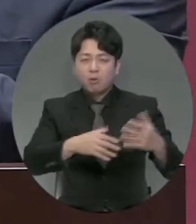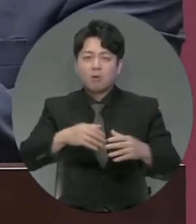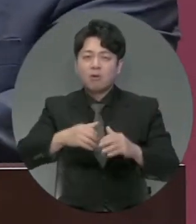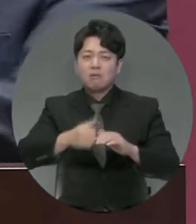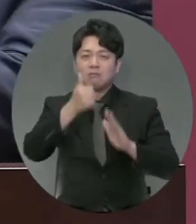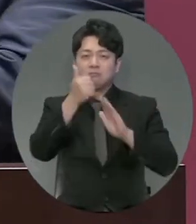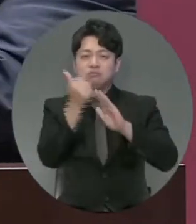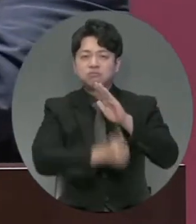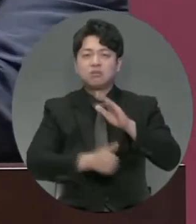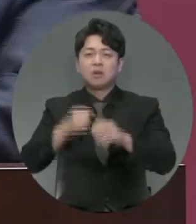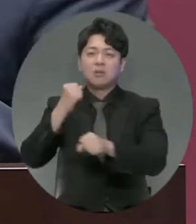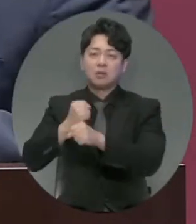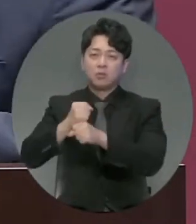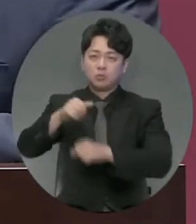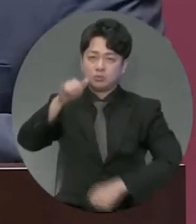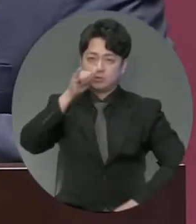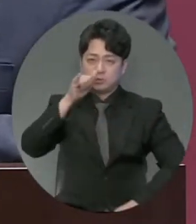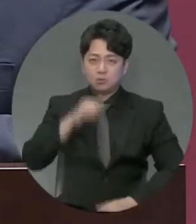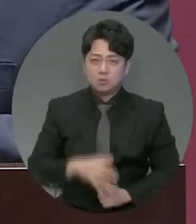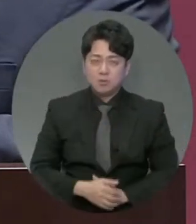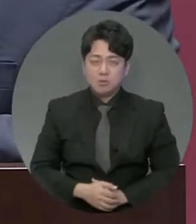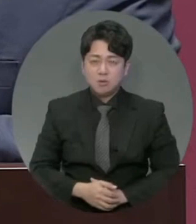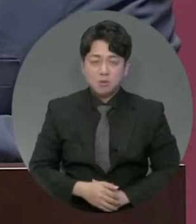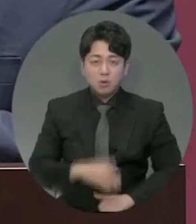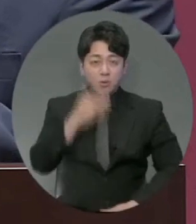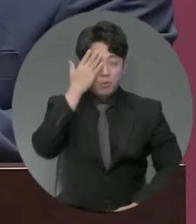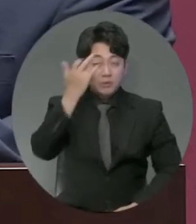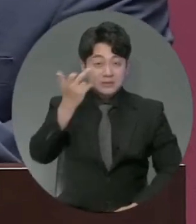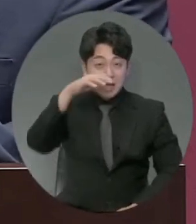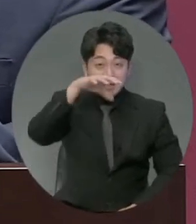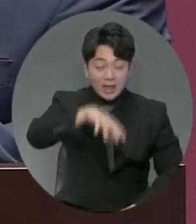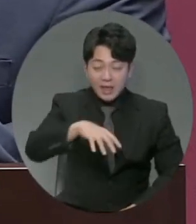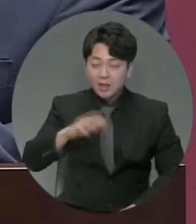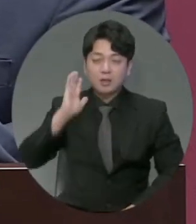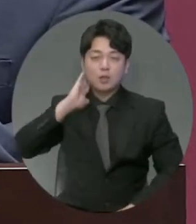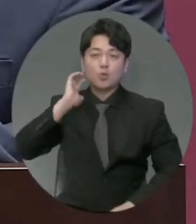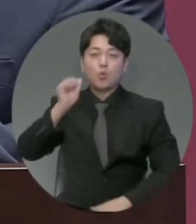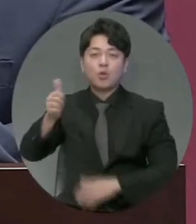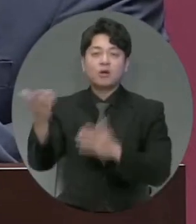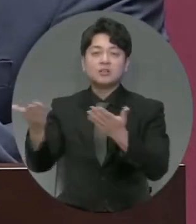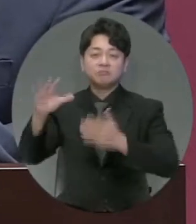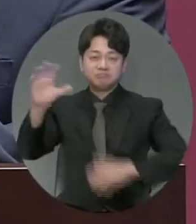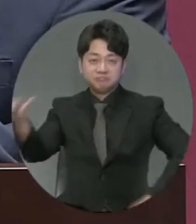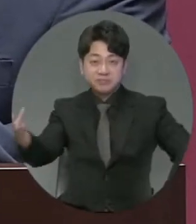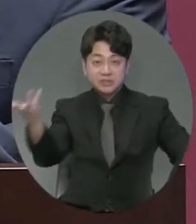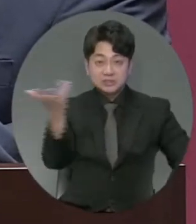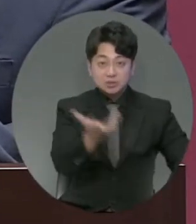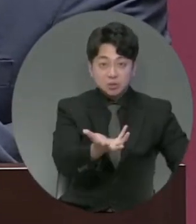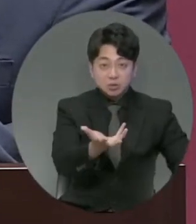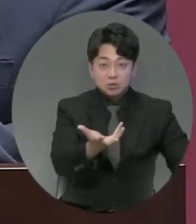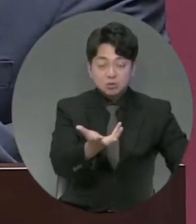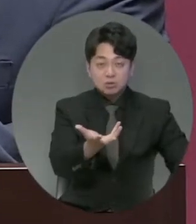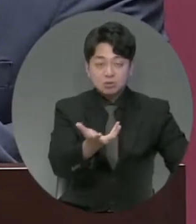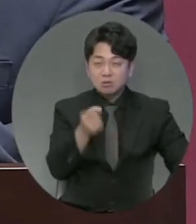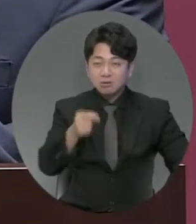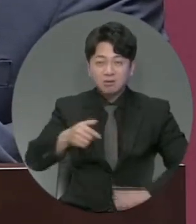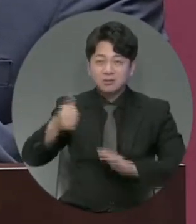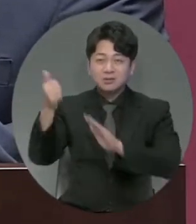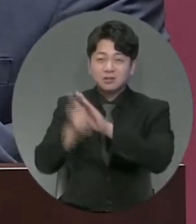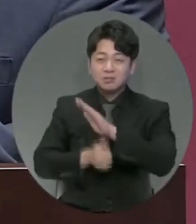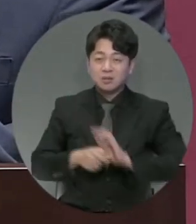용산 이전 졸속으로 했습니다. 총리님, 대통령실 용산 이전 비용 정확히 얼마